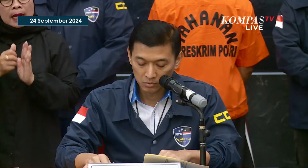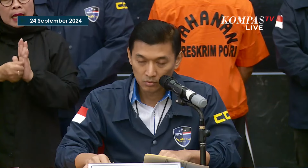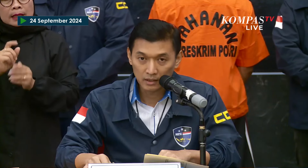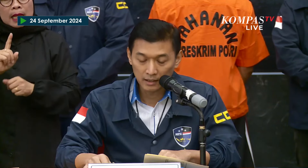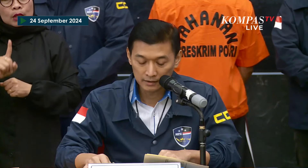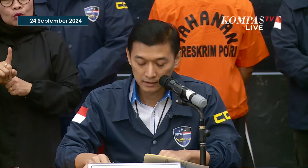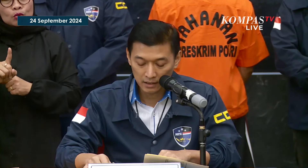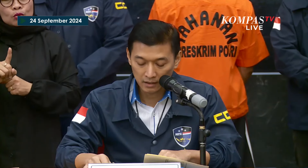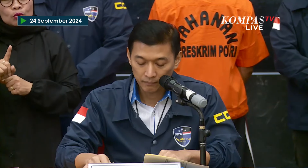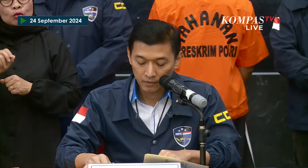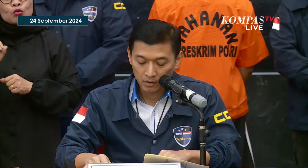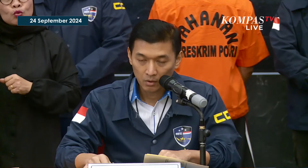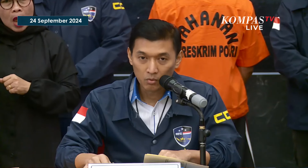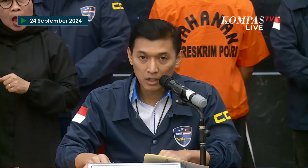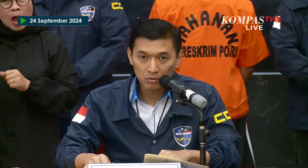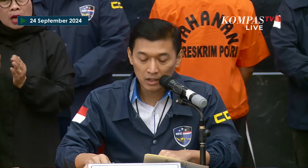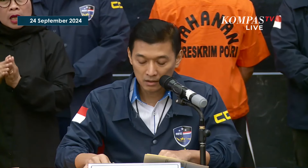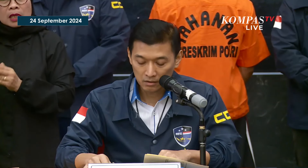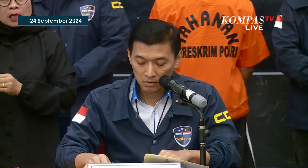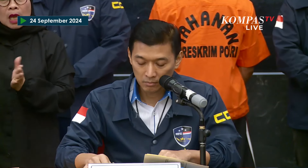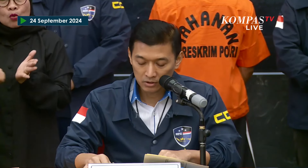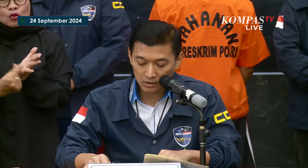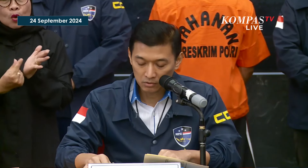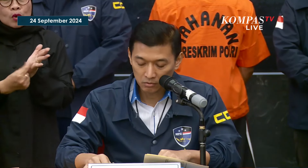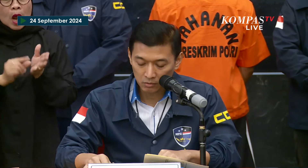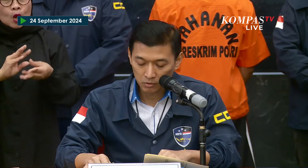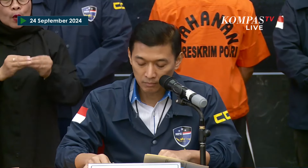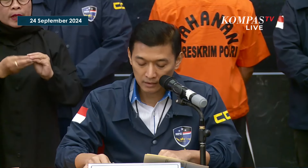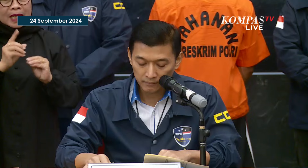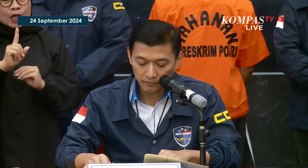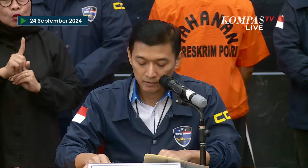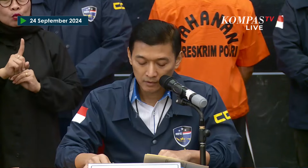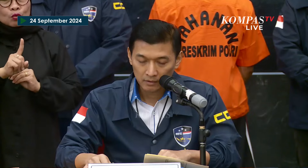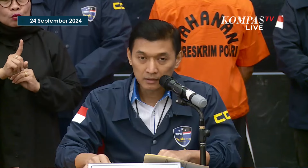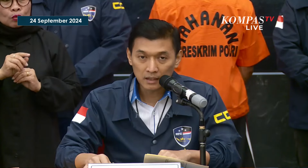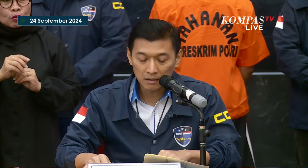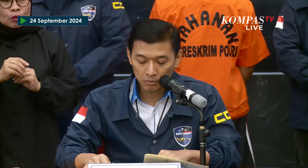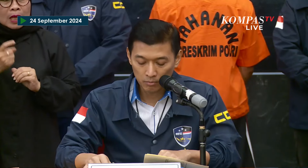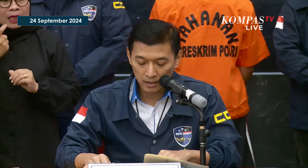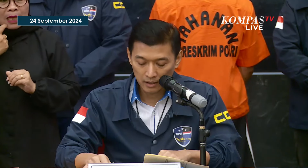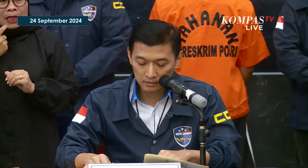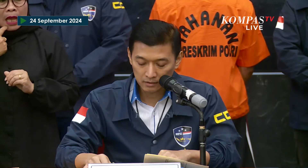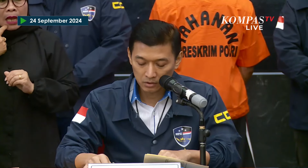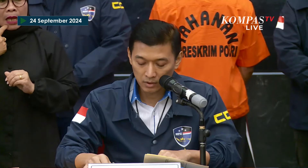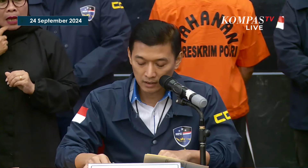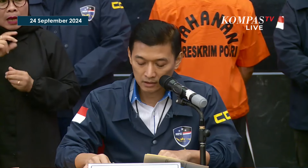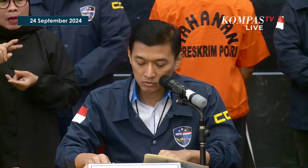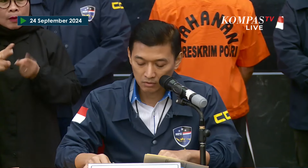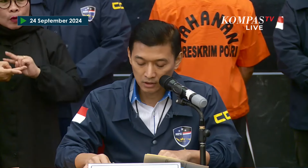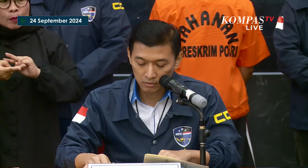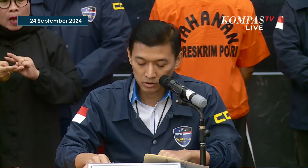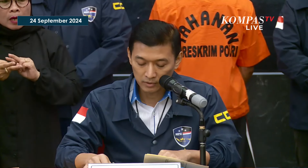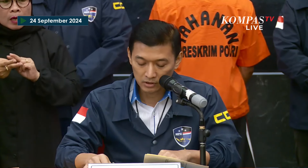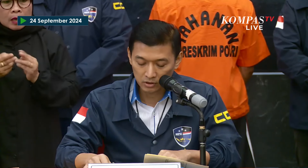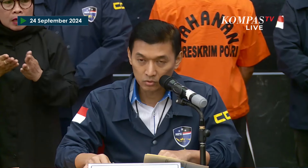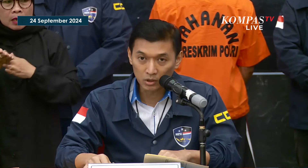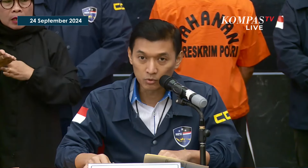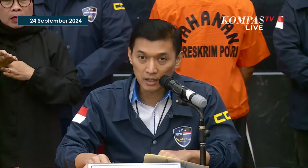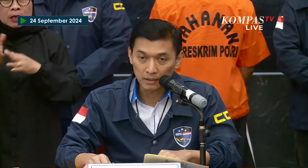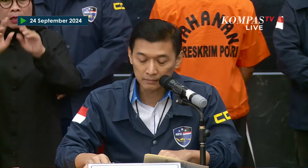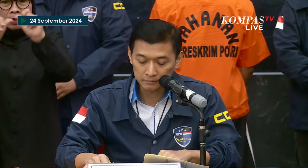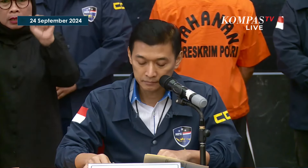1, 2, dan 3, Undang-Undang Nomor 1 tahun 2024 tentang perubahan kedua atas Undang-Undang Nomor